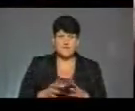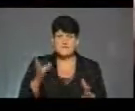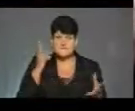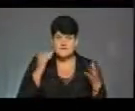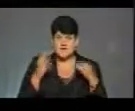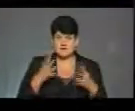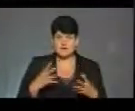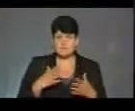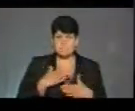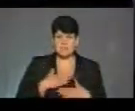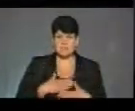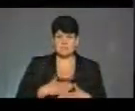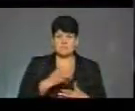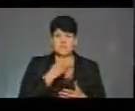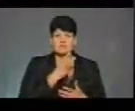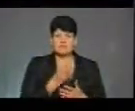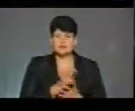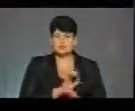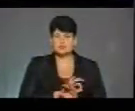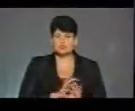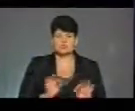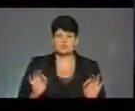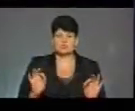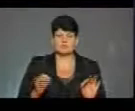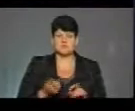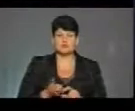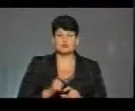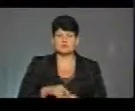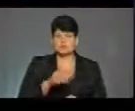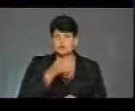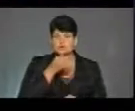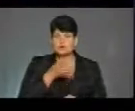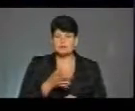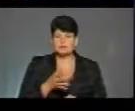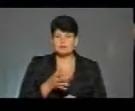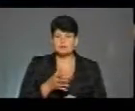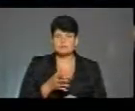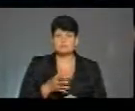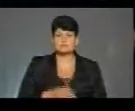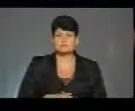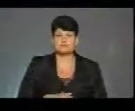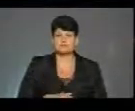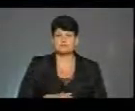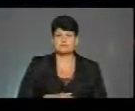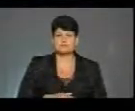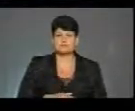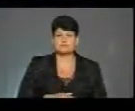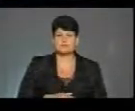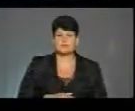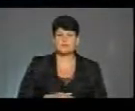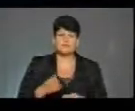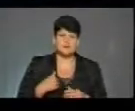дуже приємне. Вид чудовий. Мені дуже подобається. Заворожує око. В деяких дітях